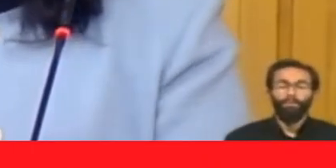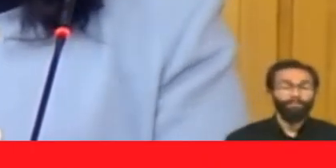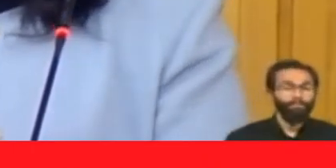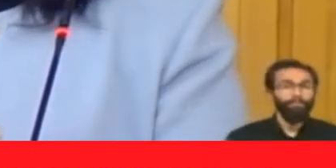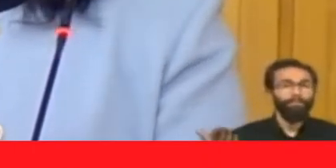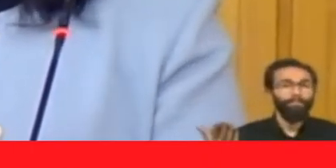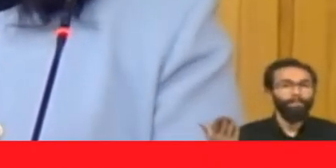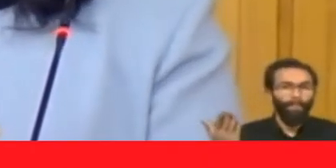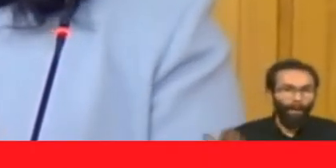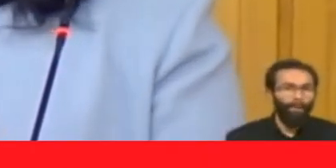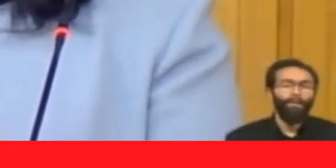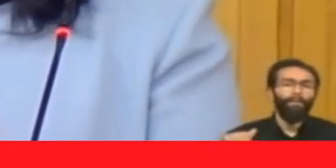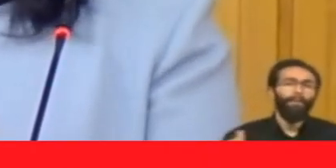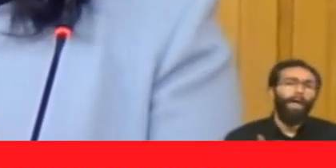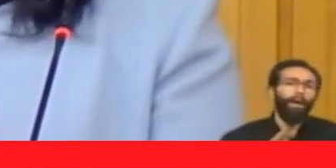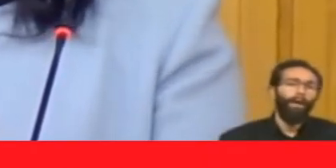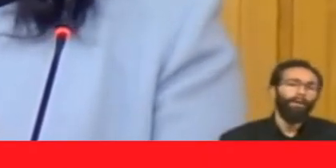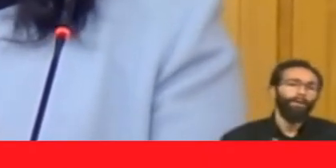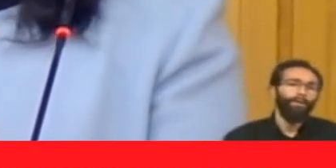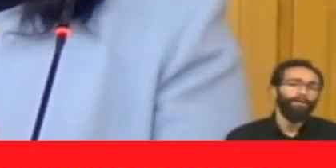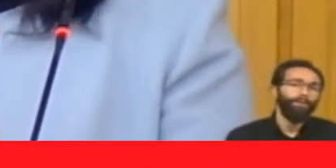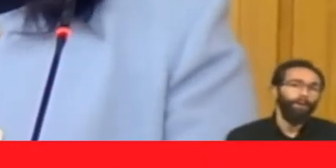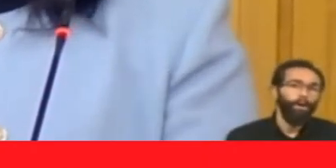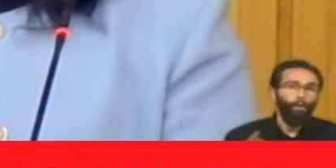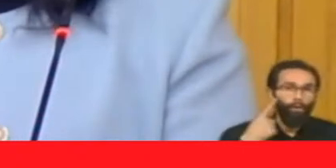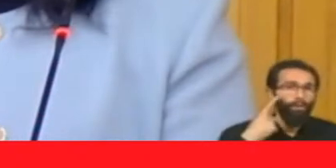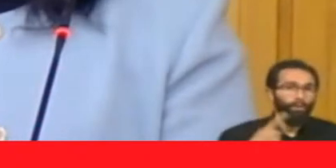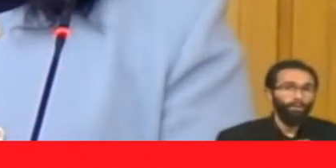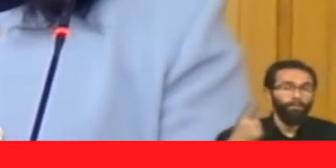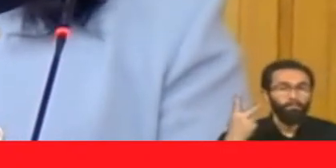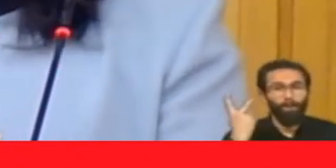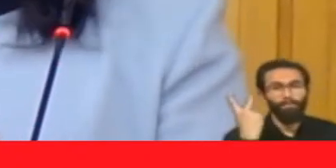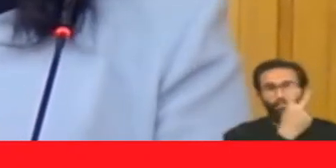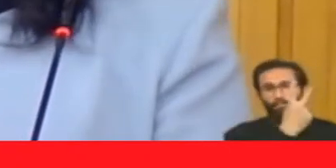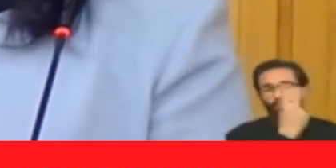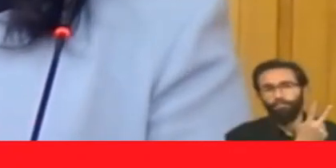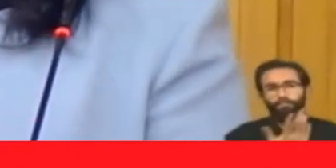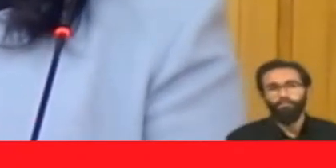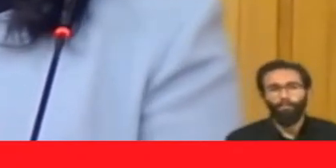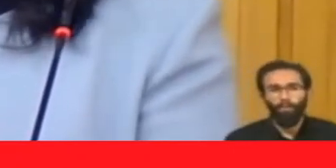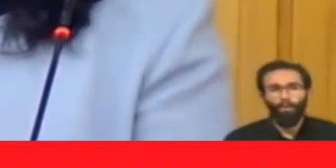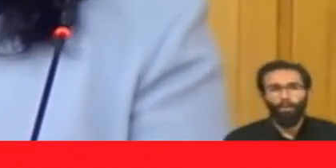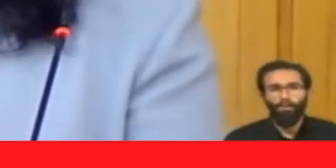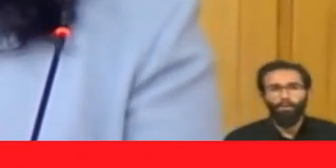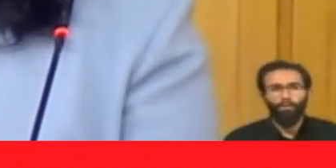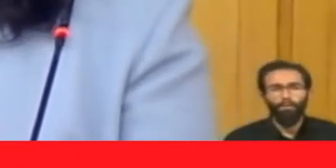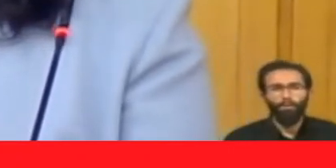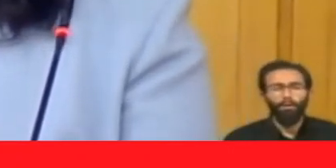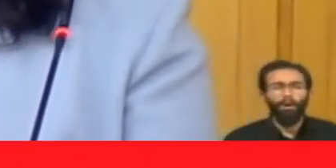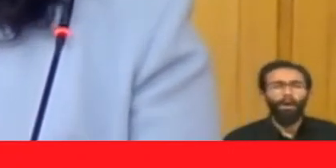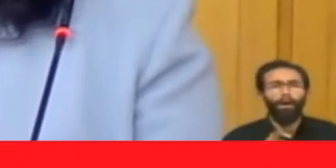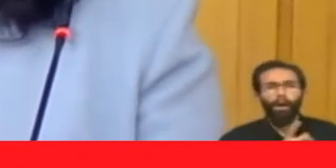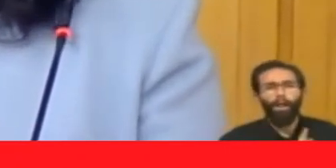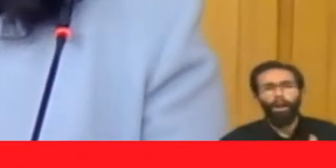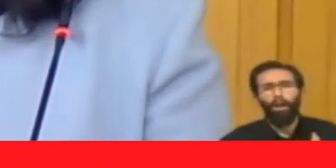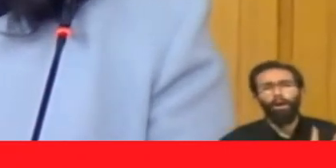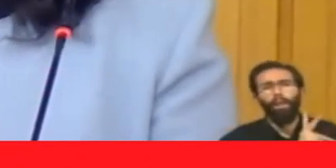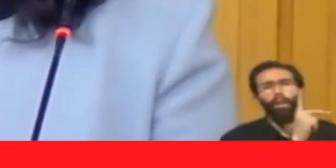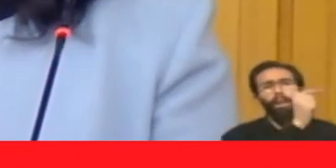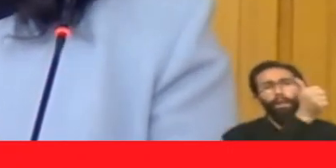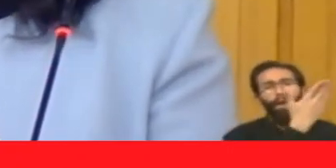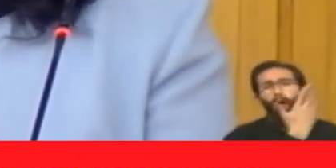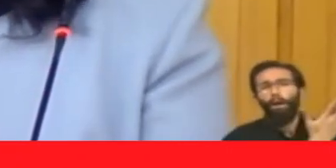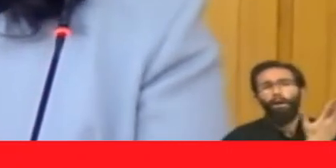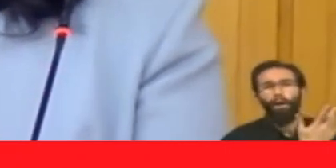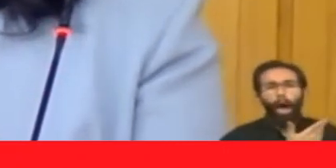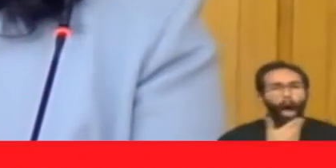Evet değerli arkadaşlar, bu iktidar istikrardan, reformdan, şahlanıştan